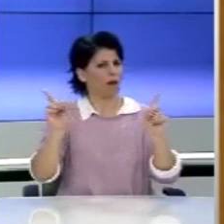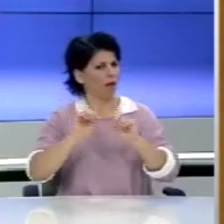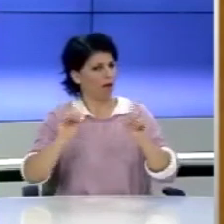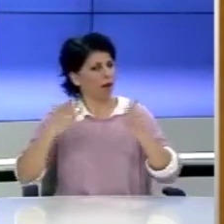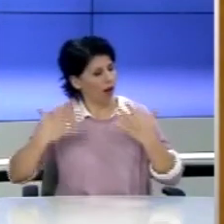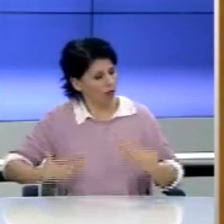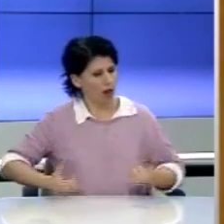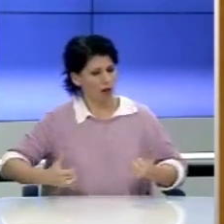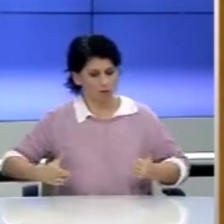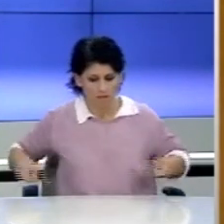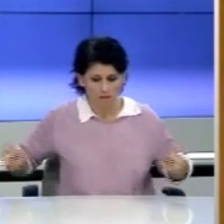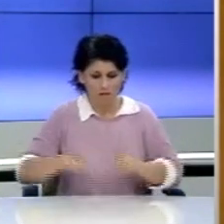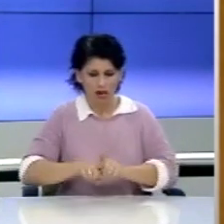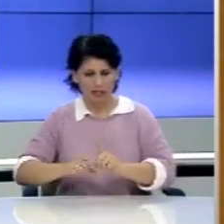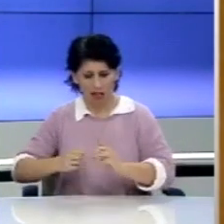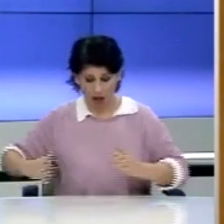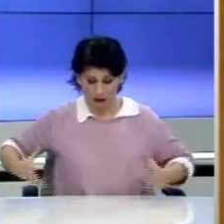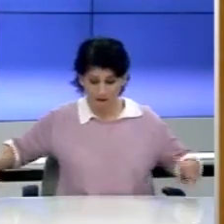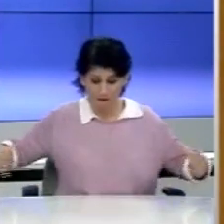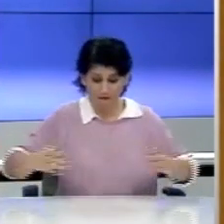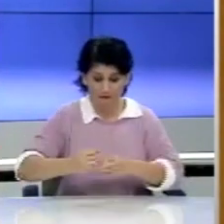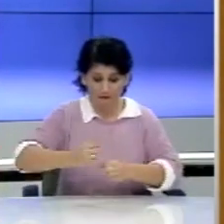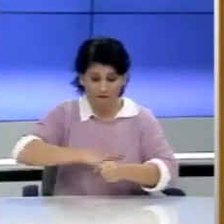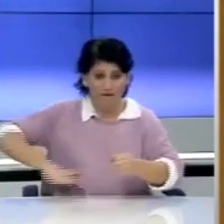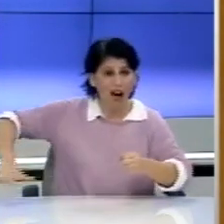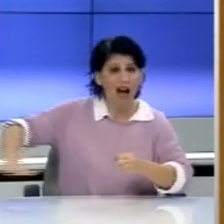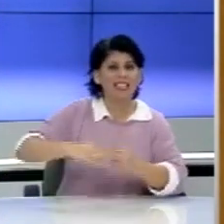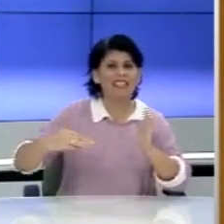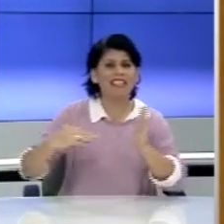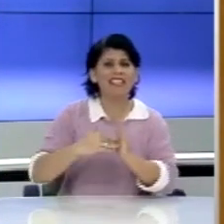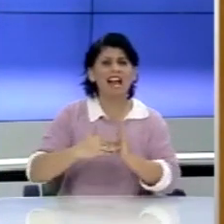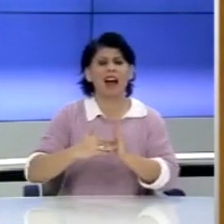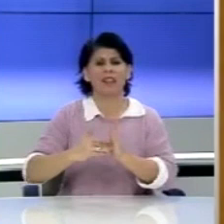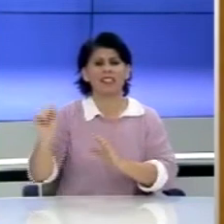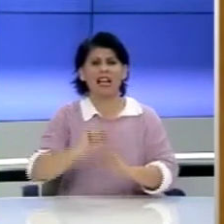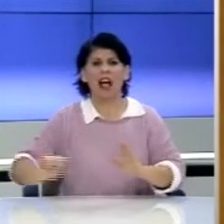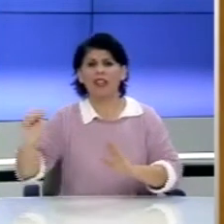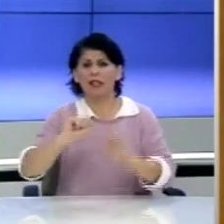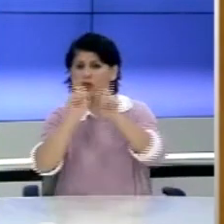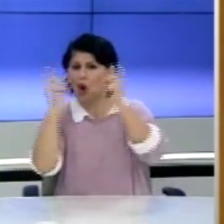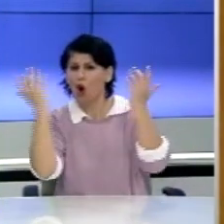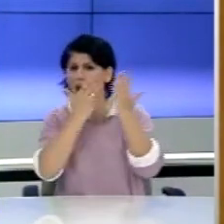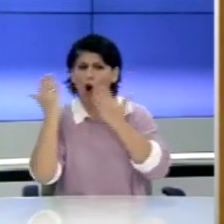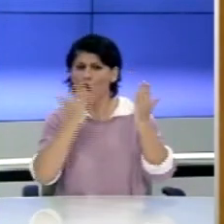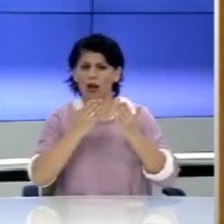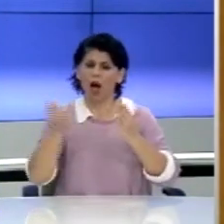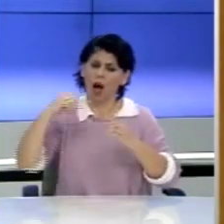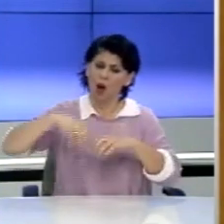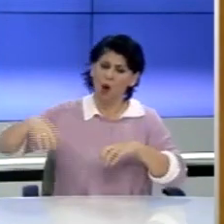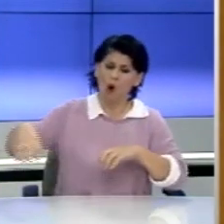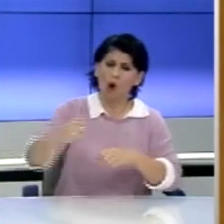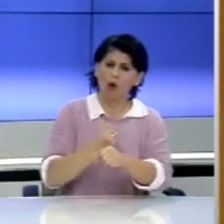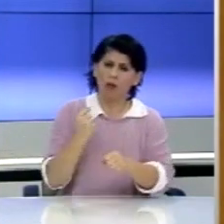ο διεκδικητικός αγώνας από τα κάτω. Από τις χιλιάδες καθαρίστριες στα σχολεία και σε άλλους χώρους δουλειάς